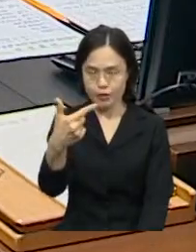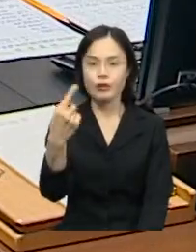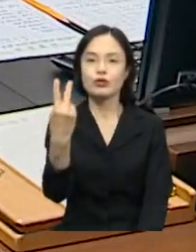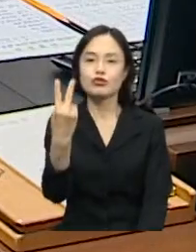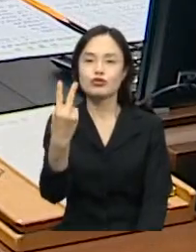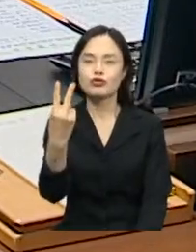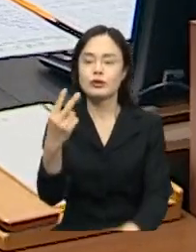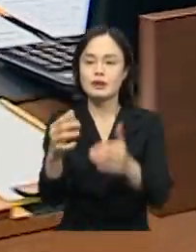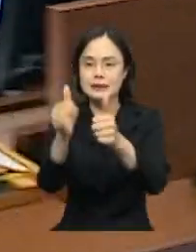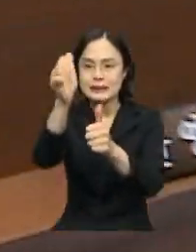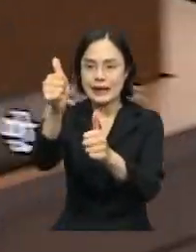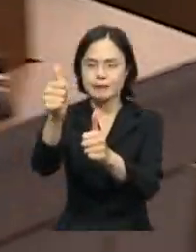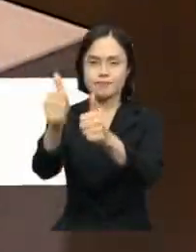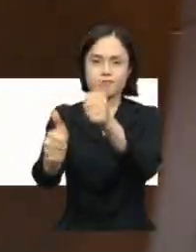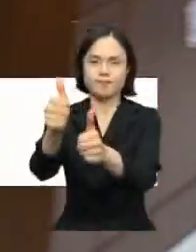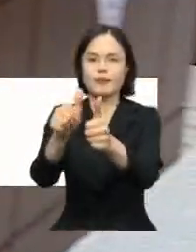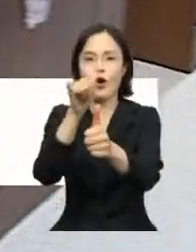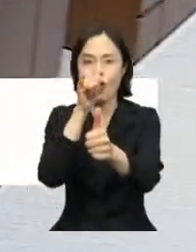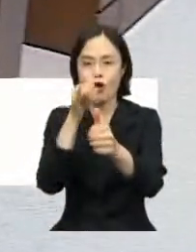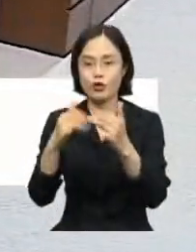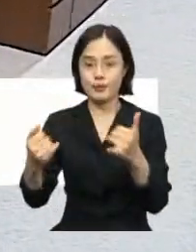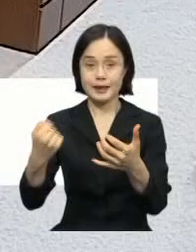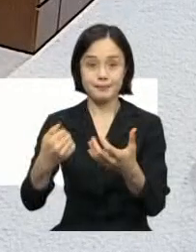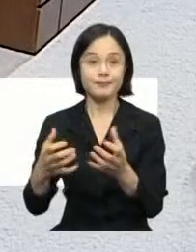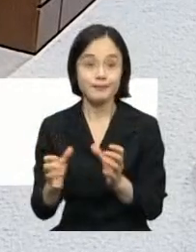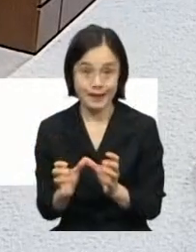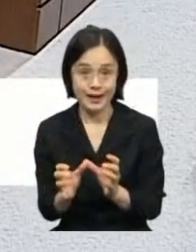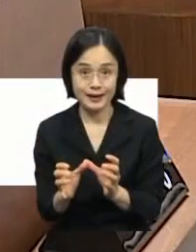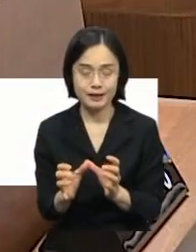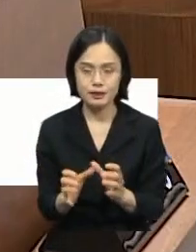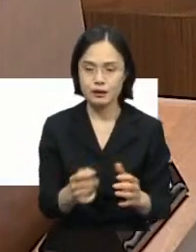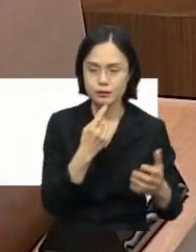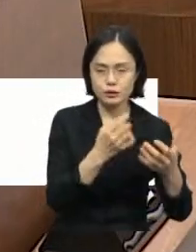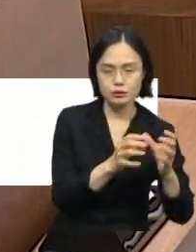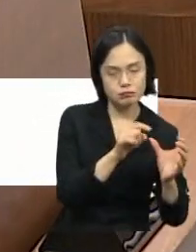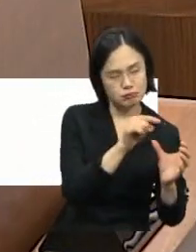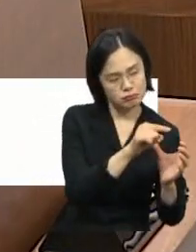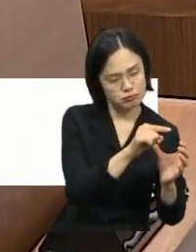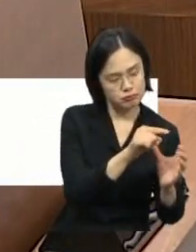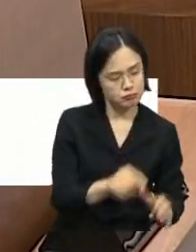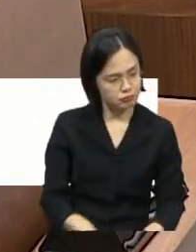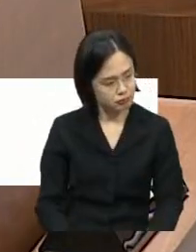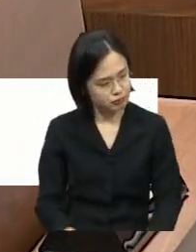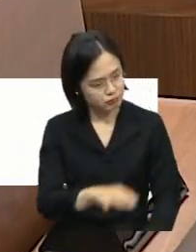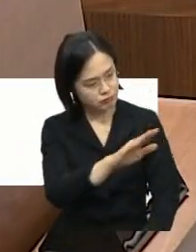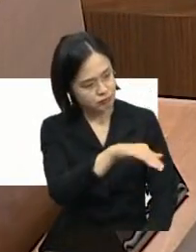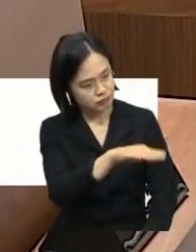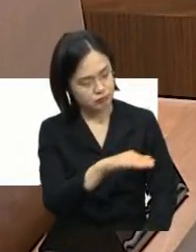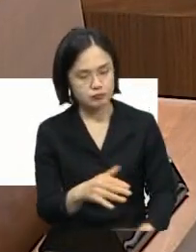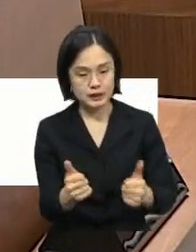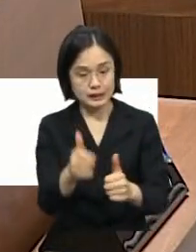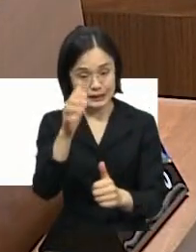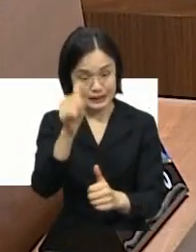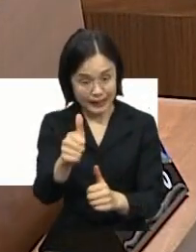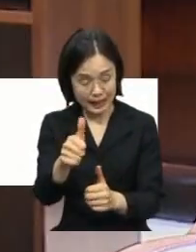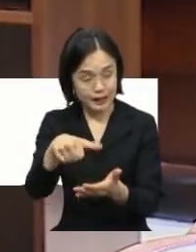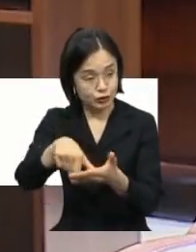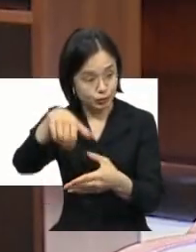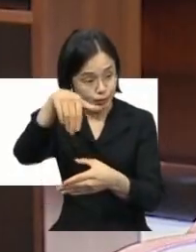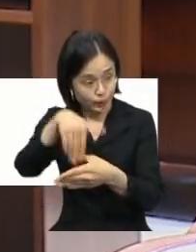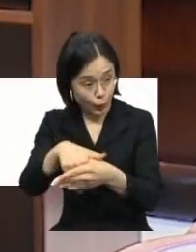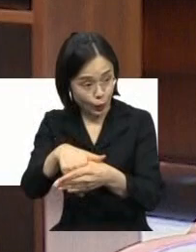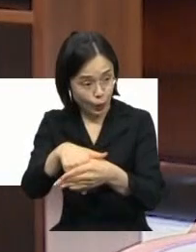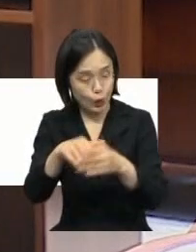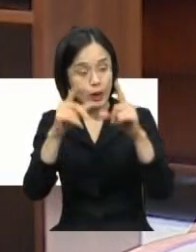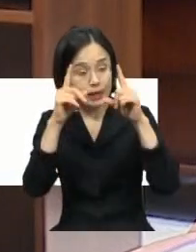의장 선거전 국민의 힘 의원들은 민주당 시당에서 민주당 의원들에게 의장단 선거 투표 사진을